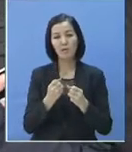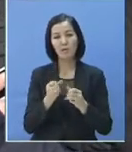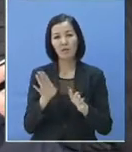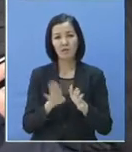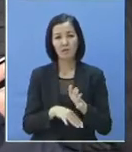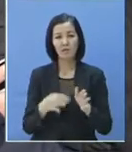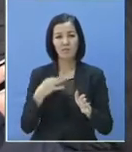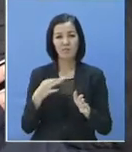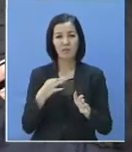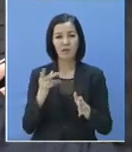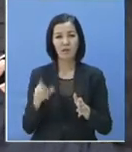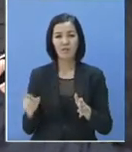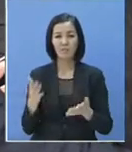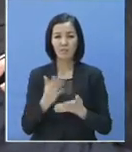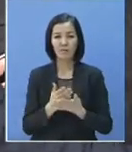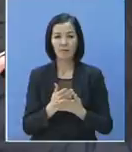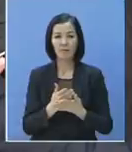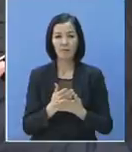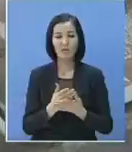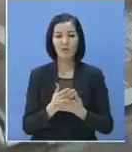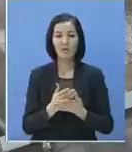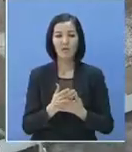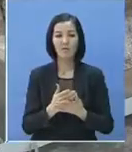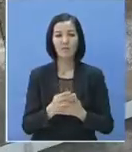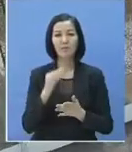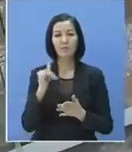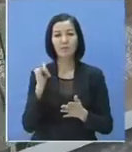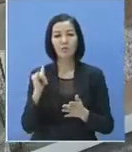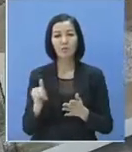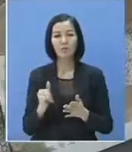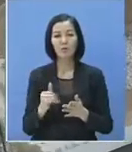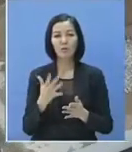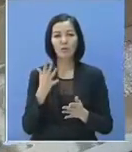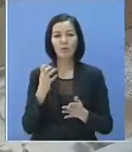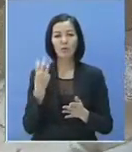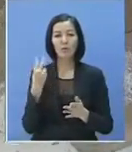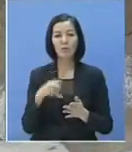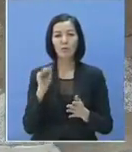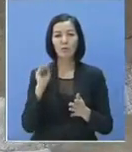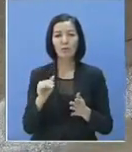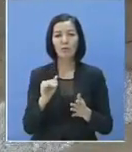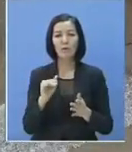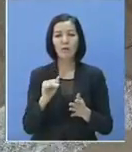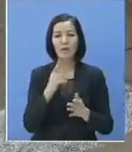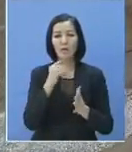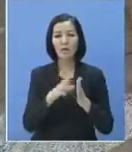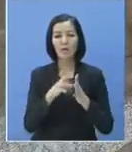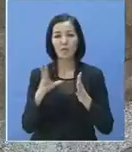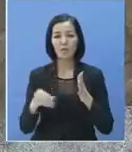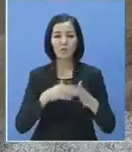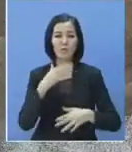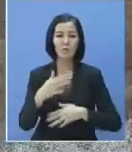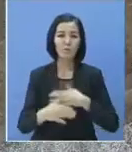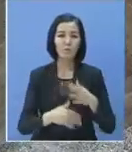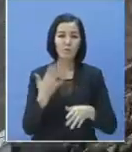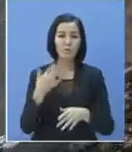культура, трудоемкая. Трудоемкая, надо смотреть, да. Жетісулықтар межесі 520 мың тонна қызылша өңдеу, 50-52 мың